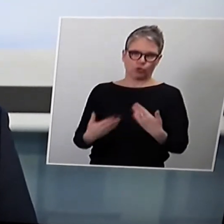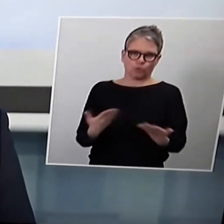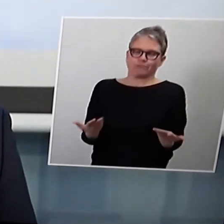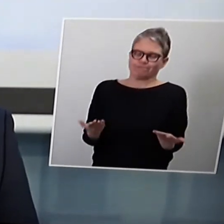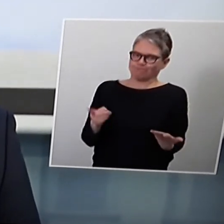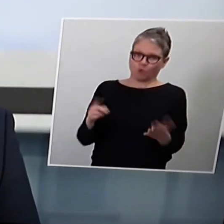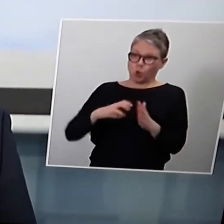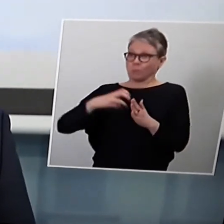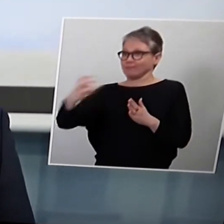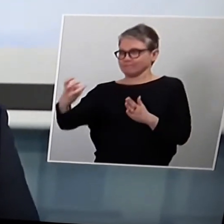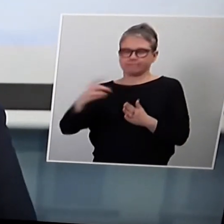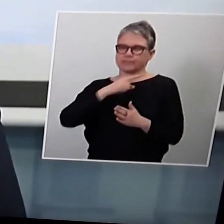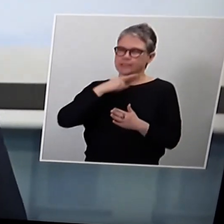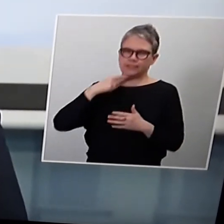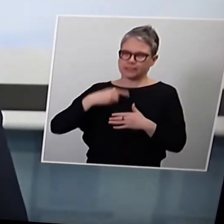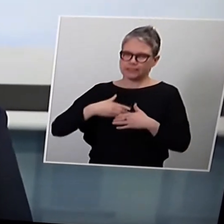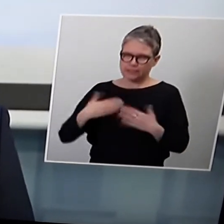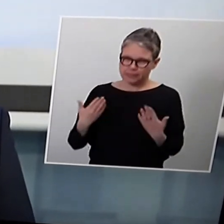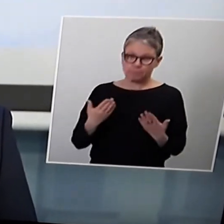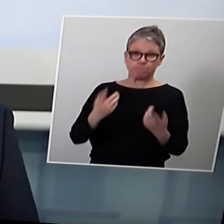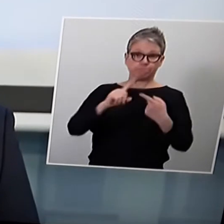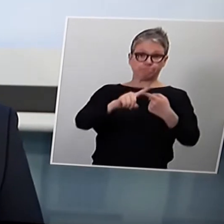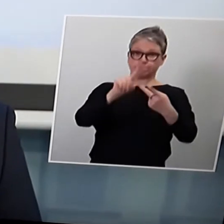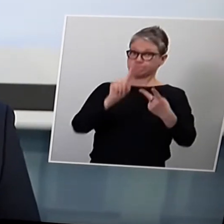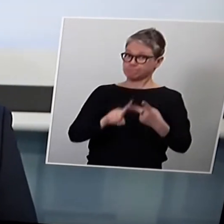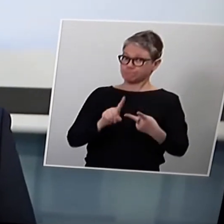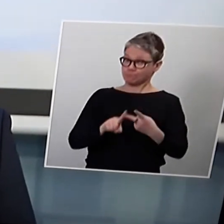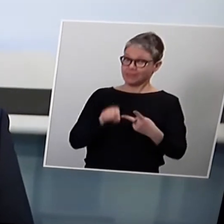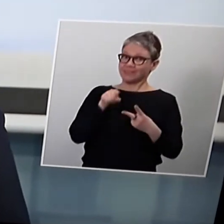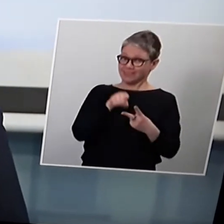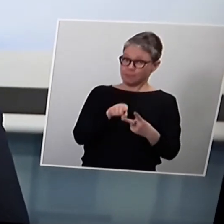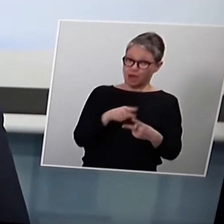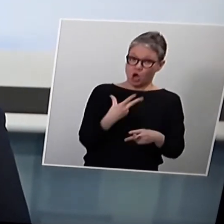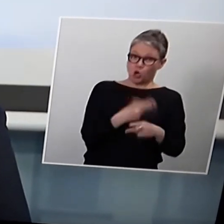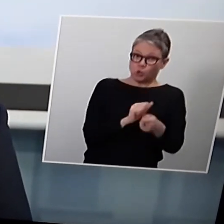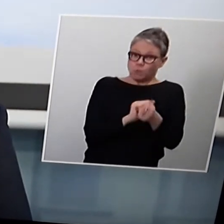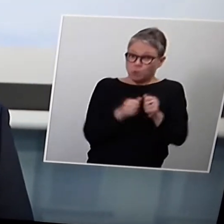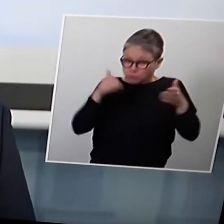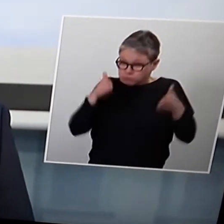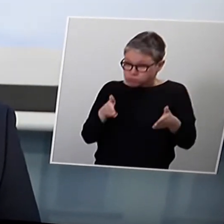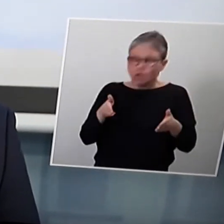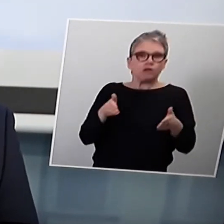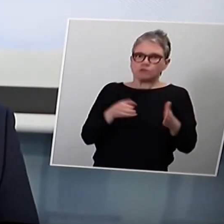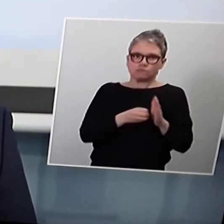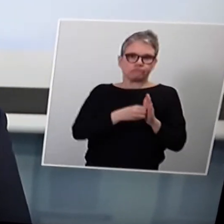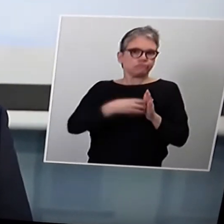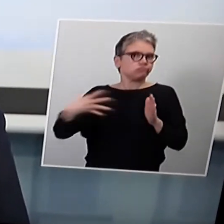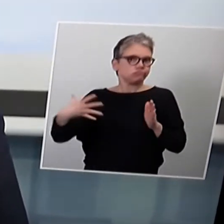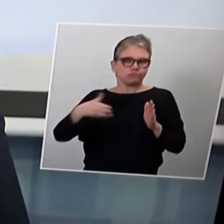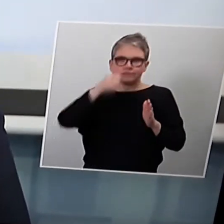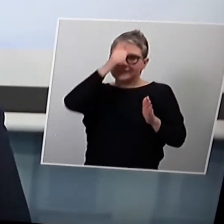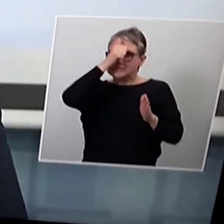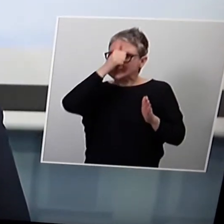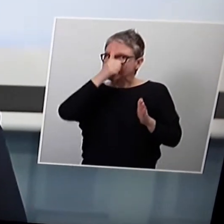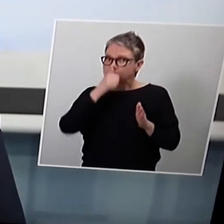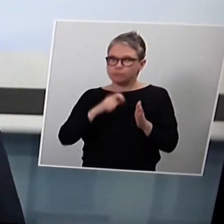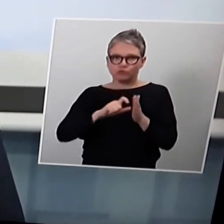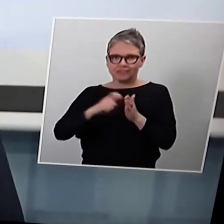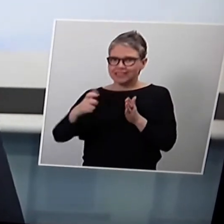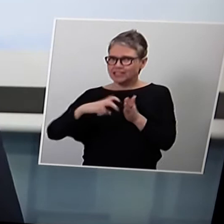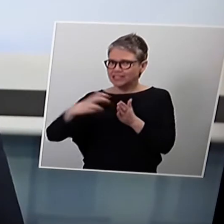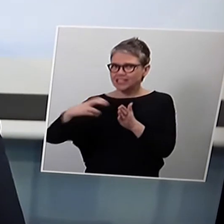sitten toinen syy sille on se, että se vaikutus tulee todellakin viiveellä. Ja siinä menee useita viikkoja ensinnäkin, ennen